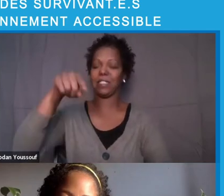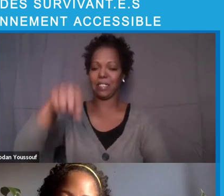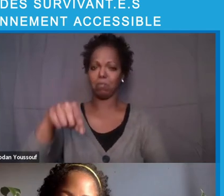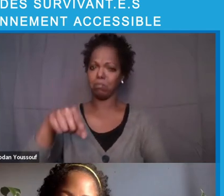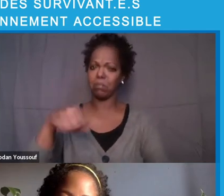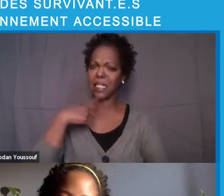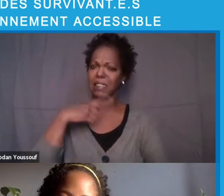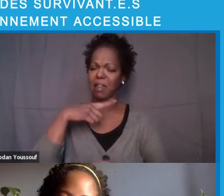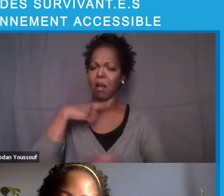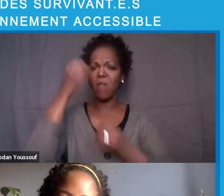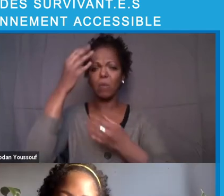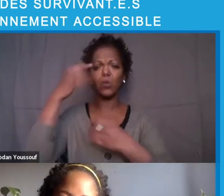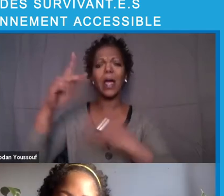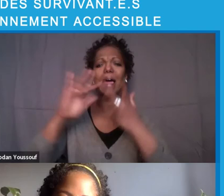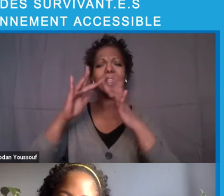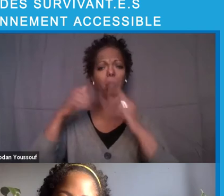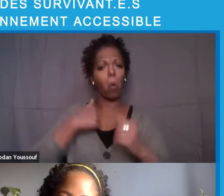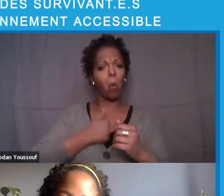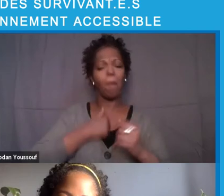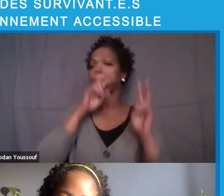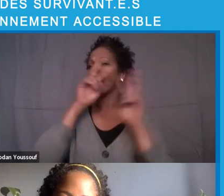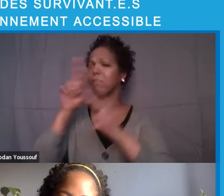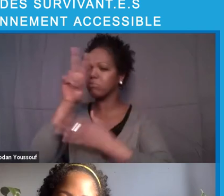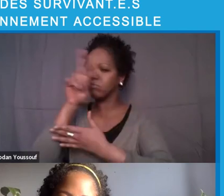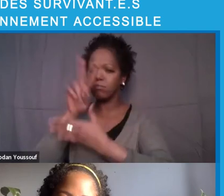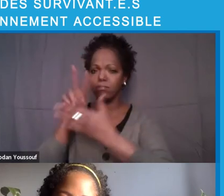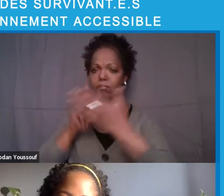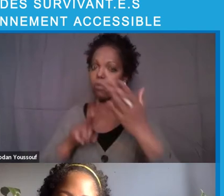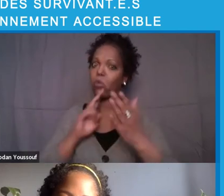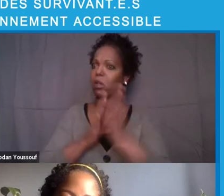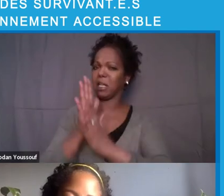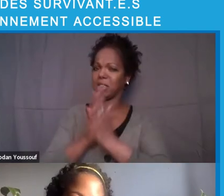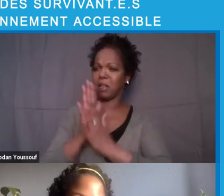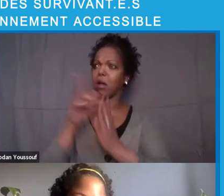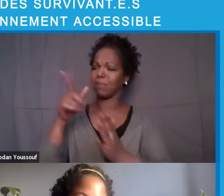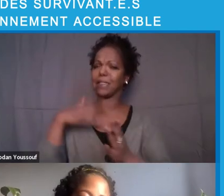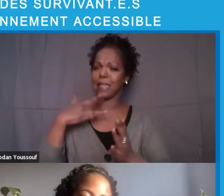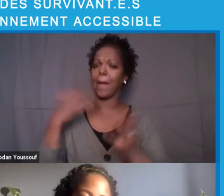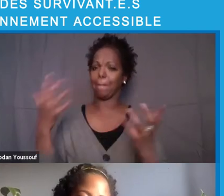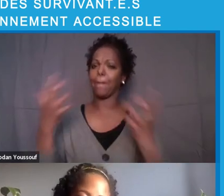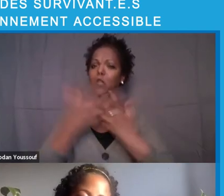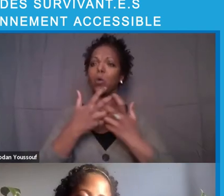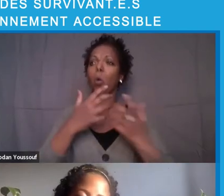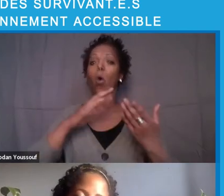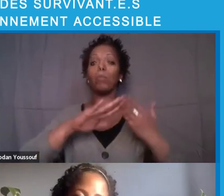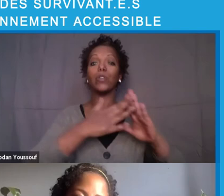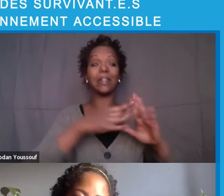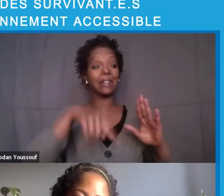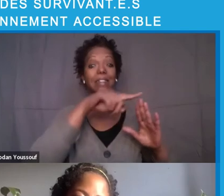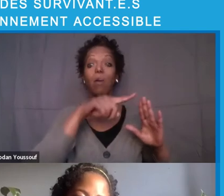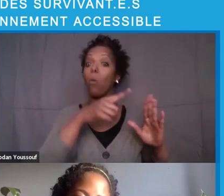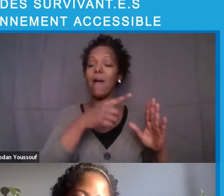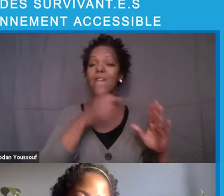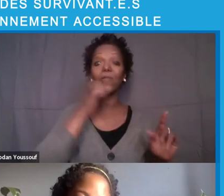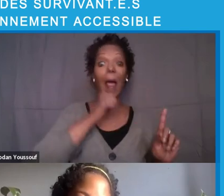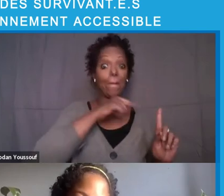OK, moi, je suis très contente que vous m'ayez invitée. J'ai regardé aussi qu'est-ce que vous faites